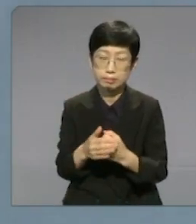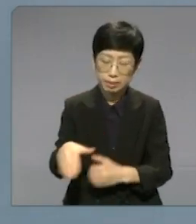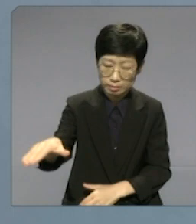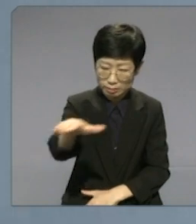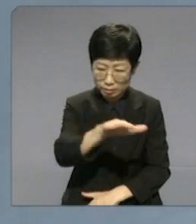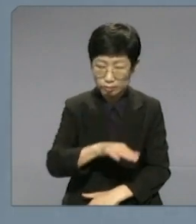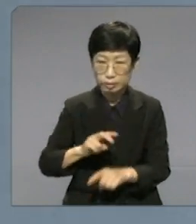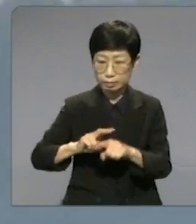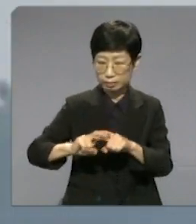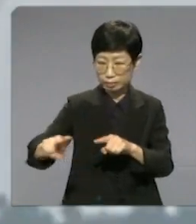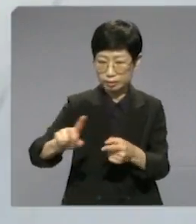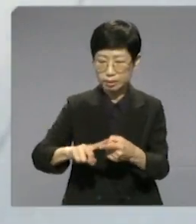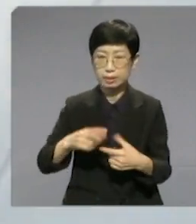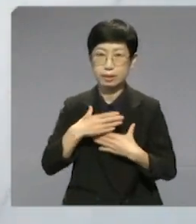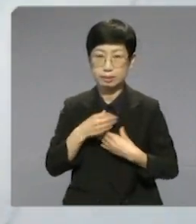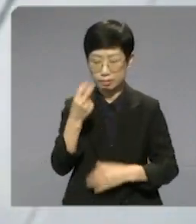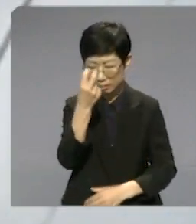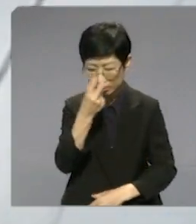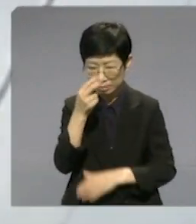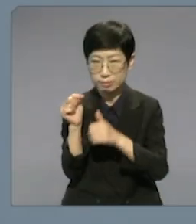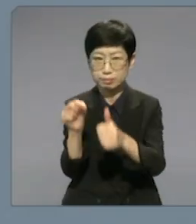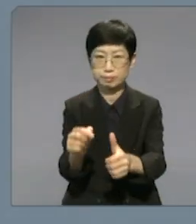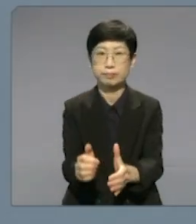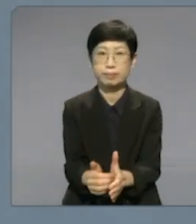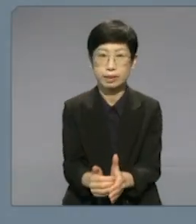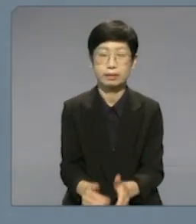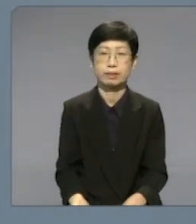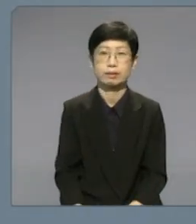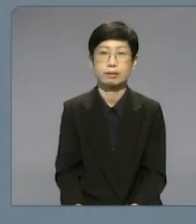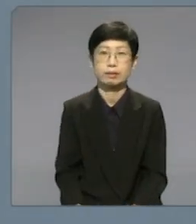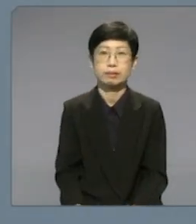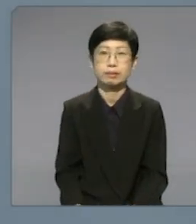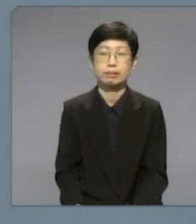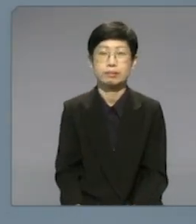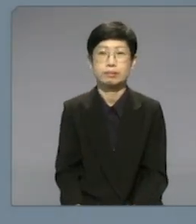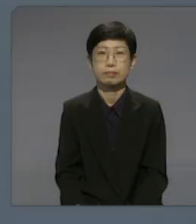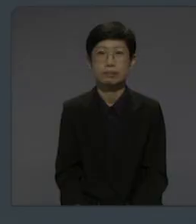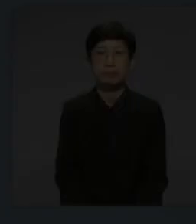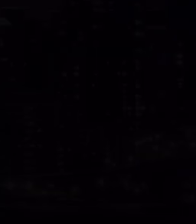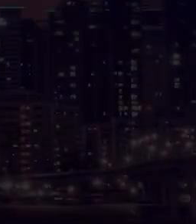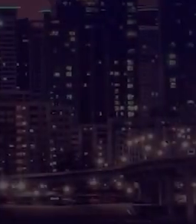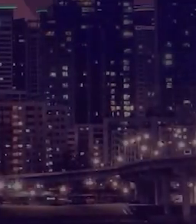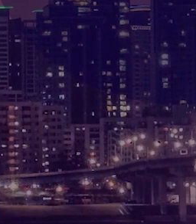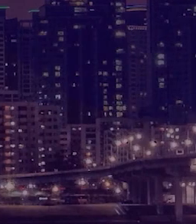전역 케이블카에 대한 안전 점검을 지시했습니다. 월드뉴스 조유성입니다.